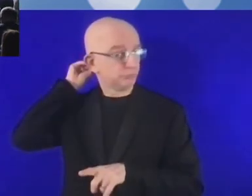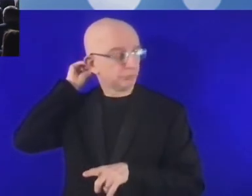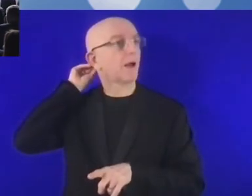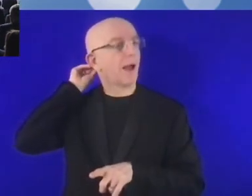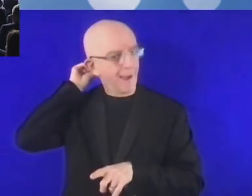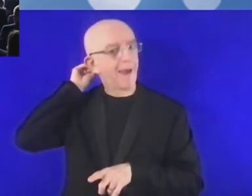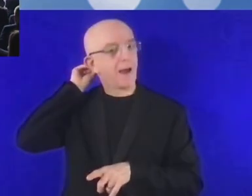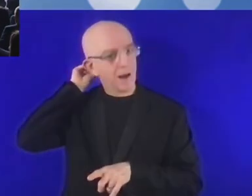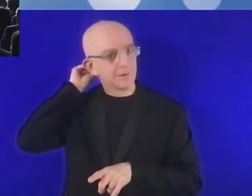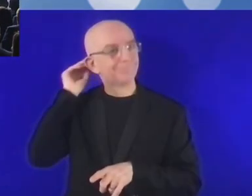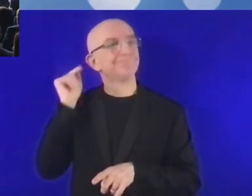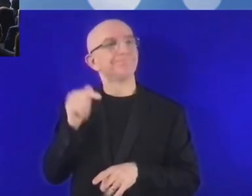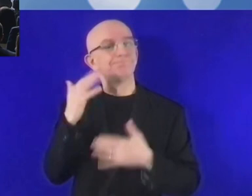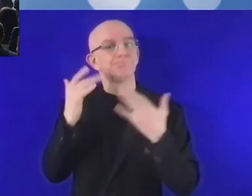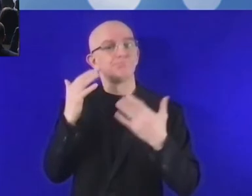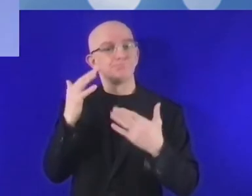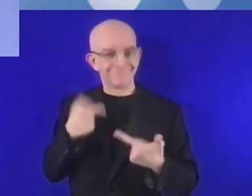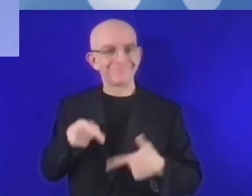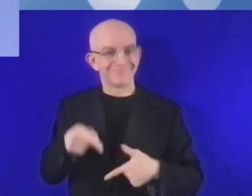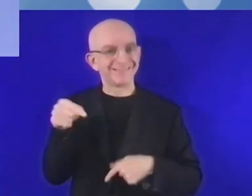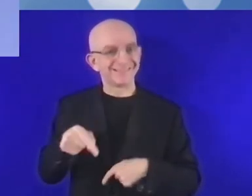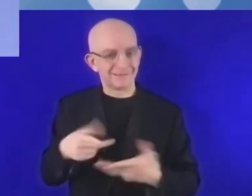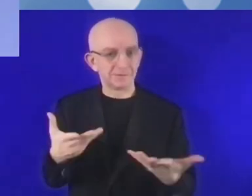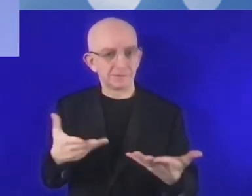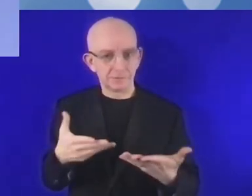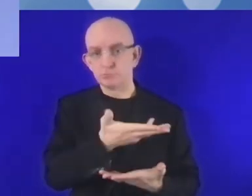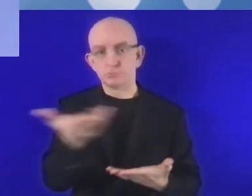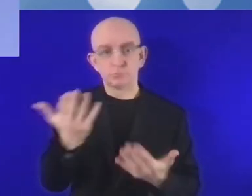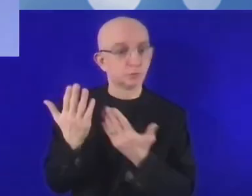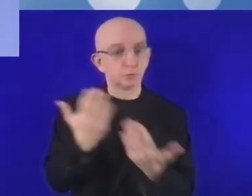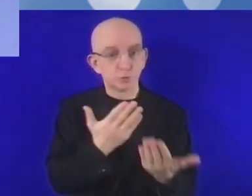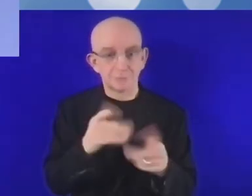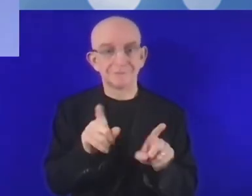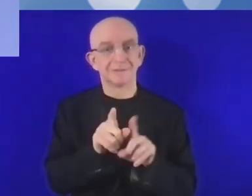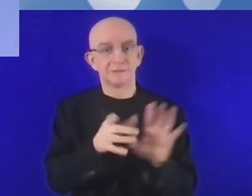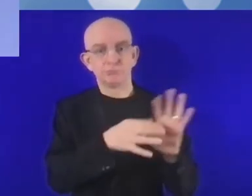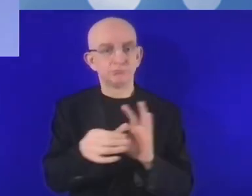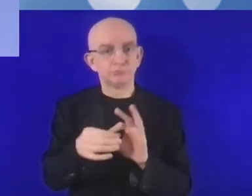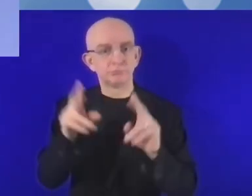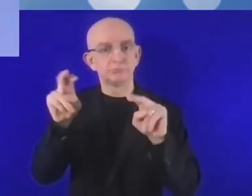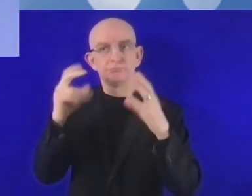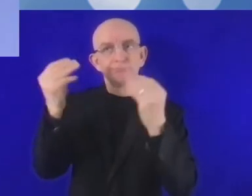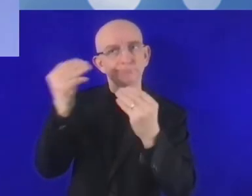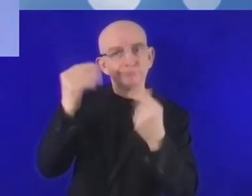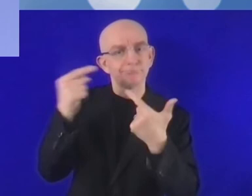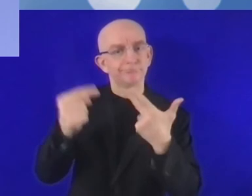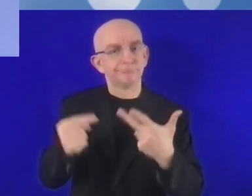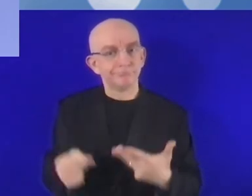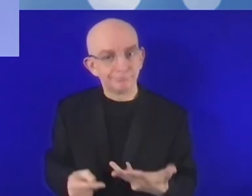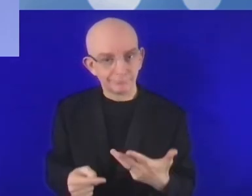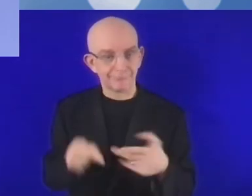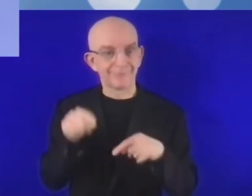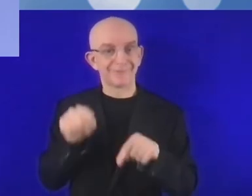على نفس مستوى الأهمية مثل التربية المالية أو التربية في مجال أو التعليم في مجال